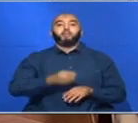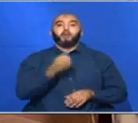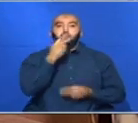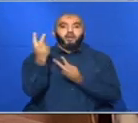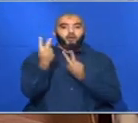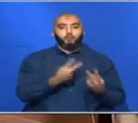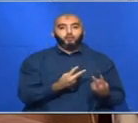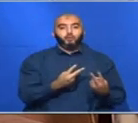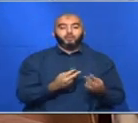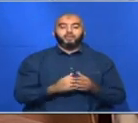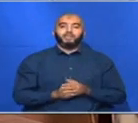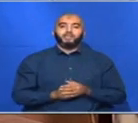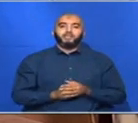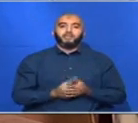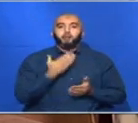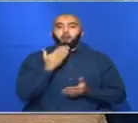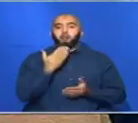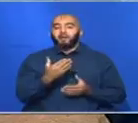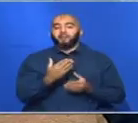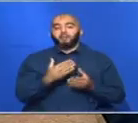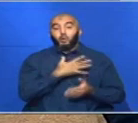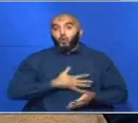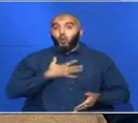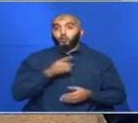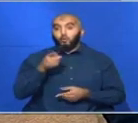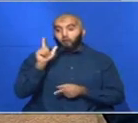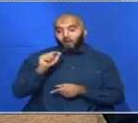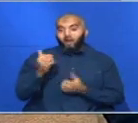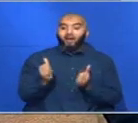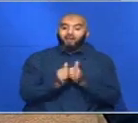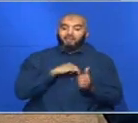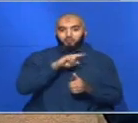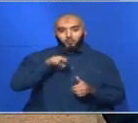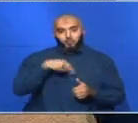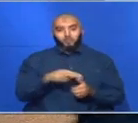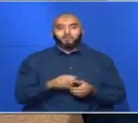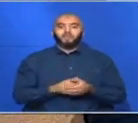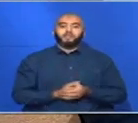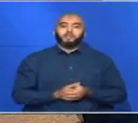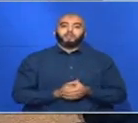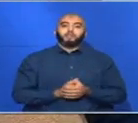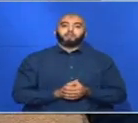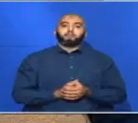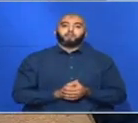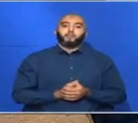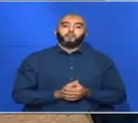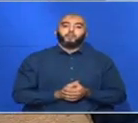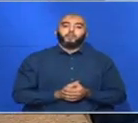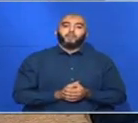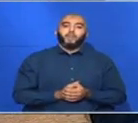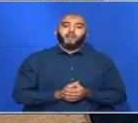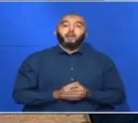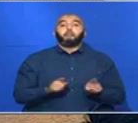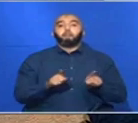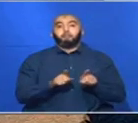استاذ احمد الله يحفظك ان شاء الله يبارك فيك بهذا اللقاء الله يخليك ويبارك فيك كما نسعد